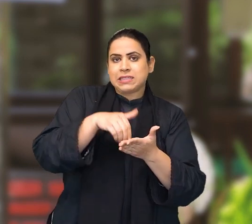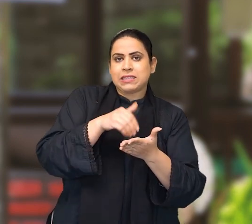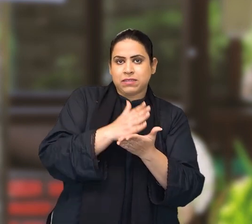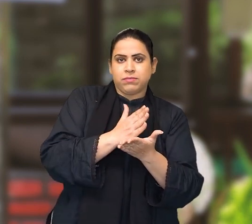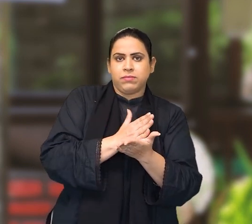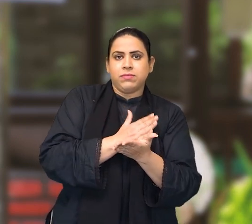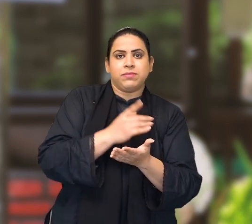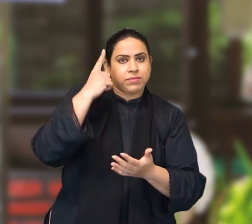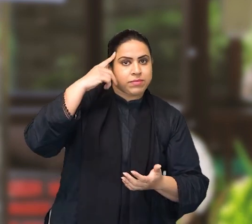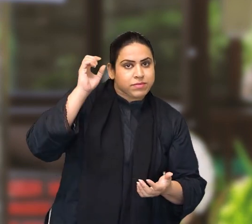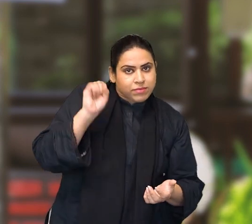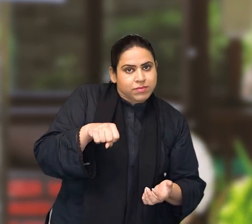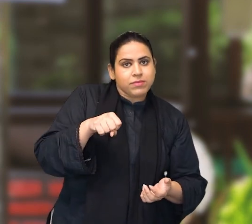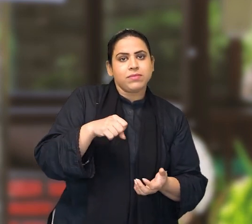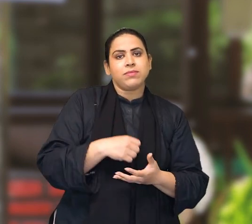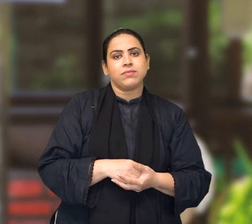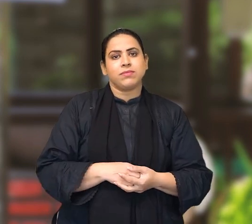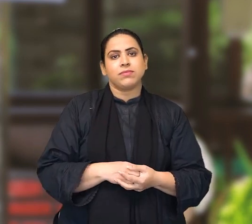हिस्सा बन रही है. And I believe कि